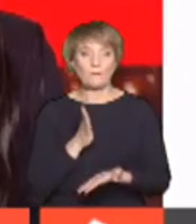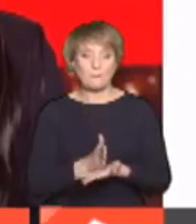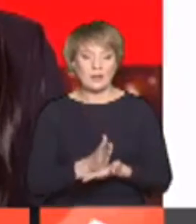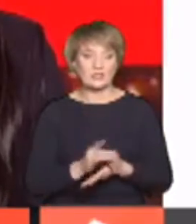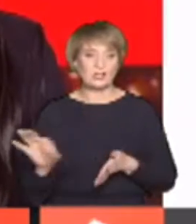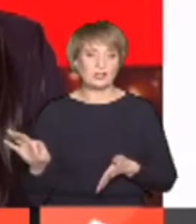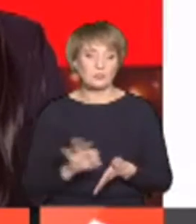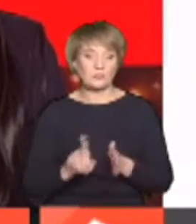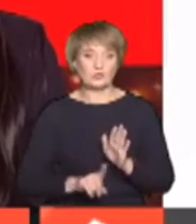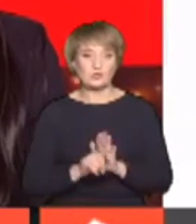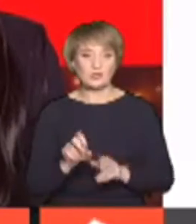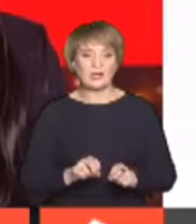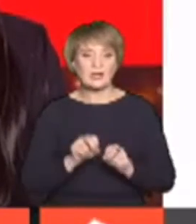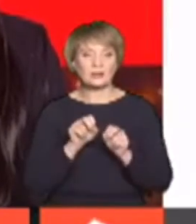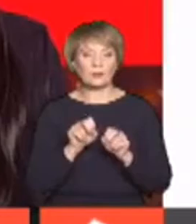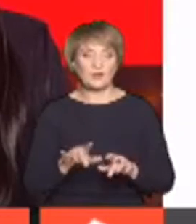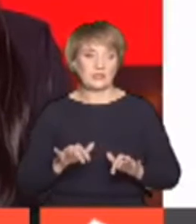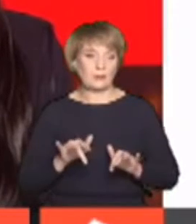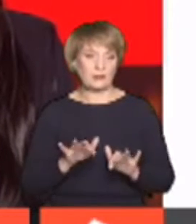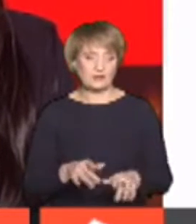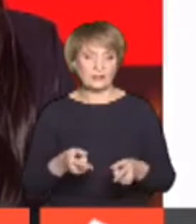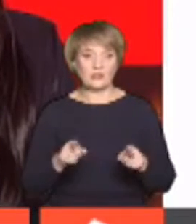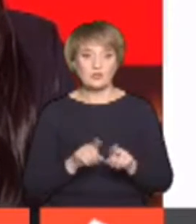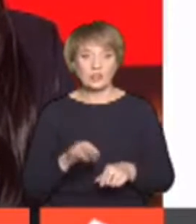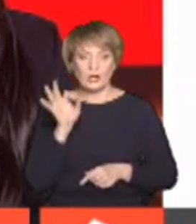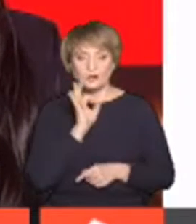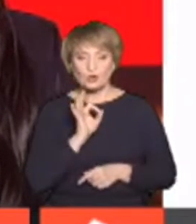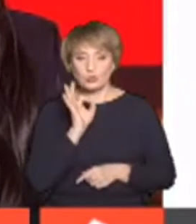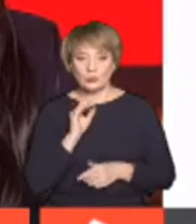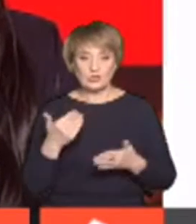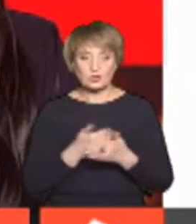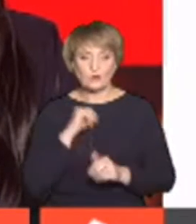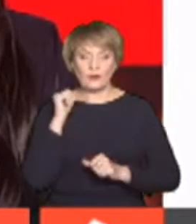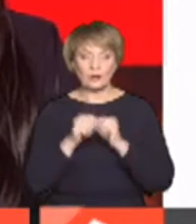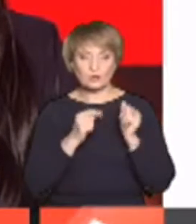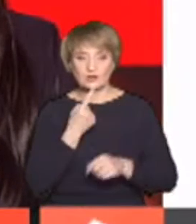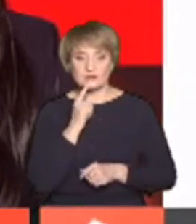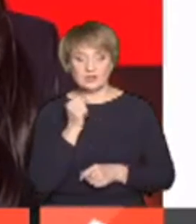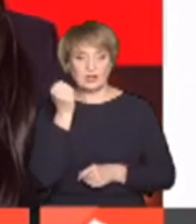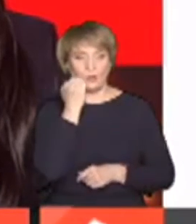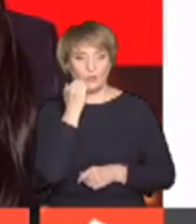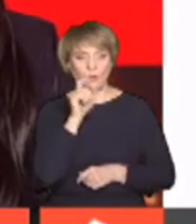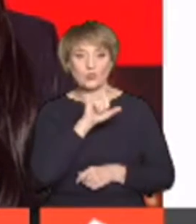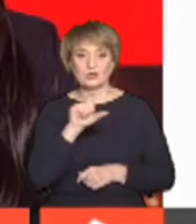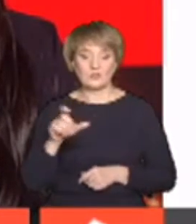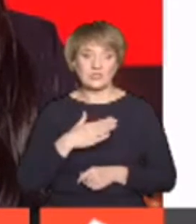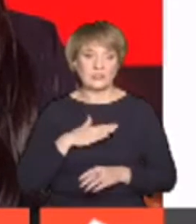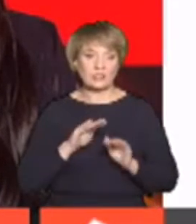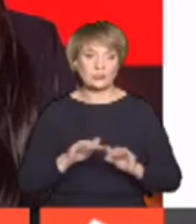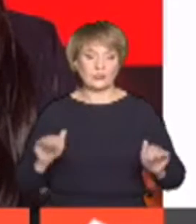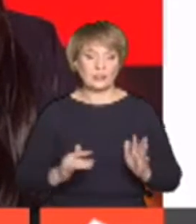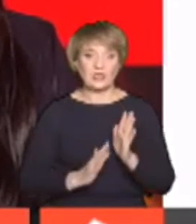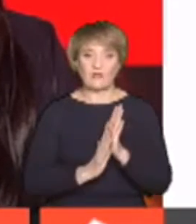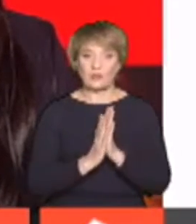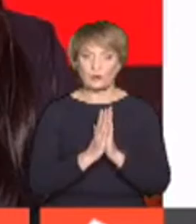терміново розпочати кримінальне провадження. Бо я вам скажу, від таких солодочок на Новий рік з цукеркою Москва наші діти